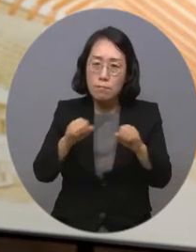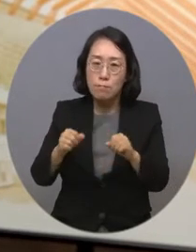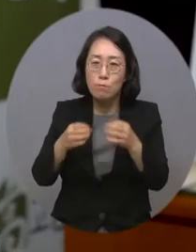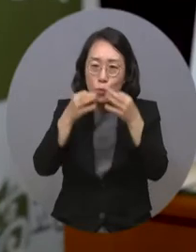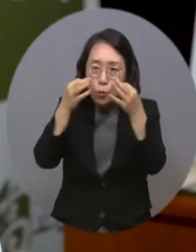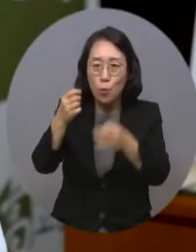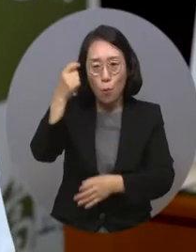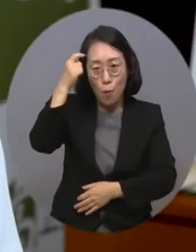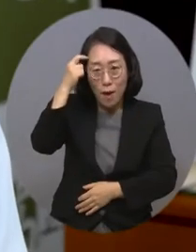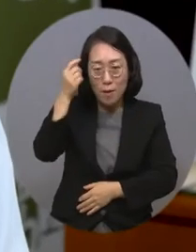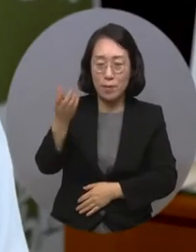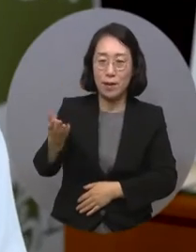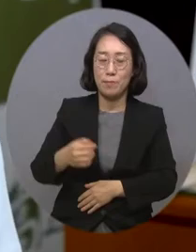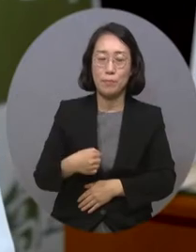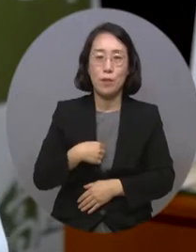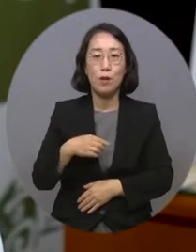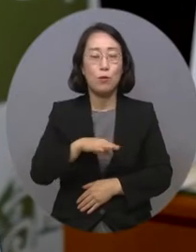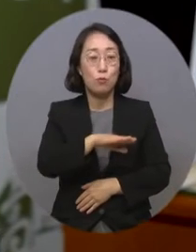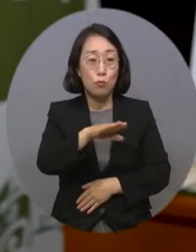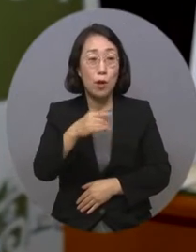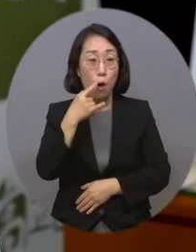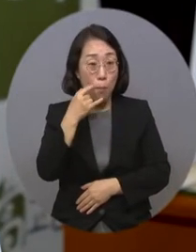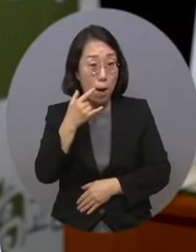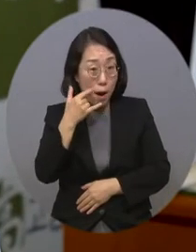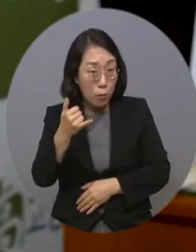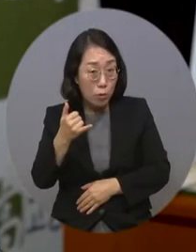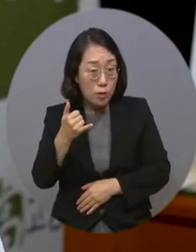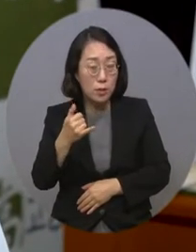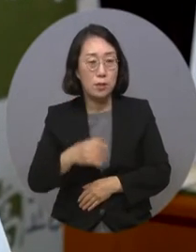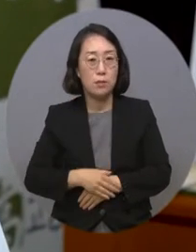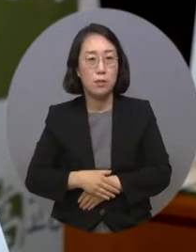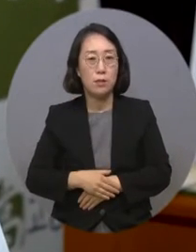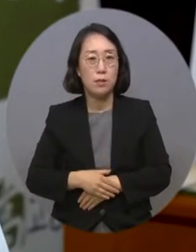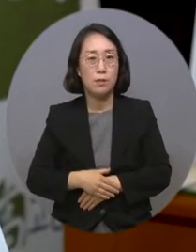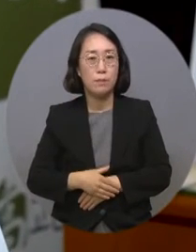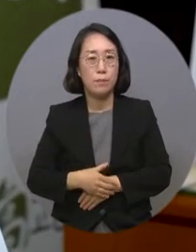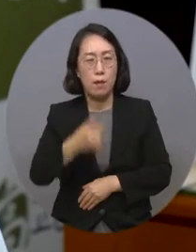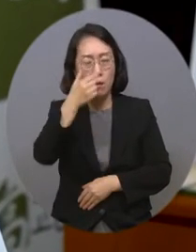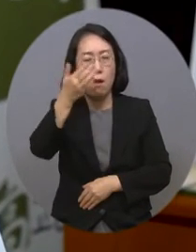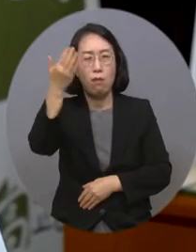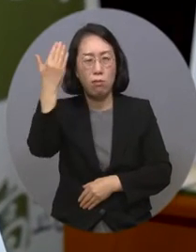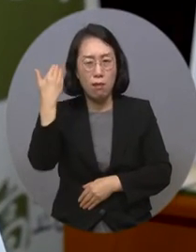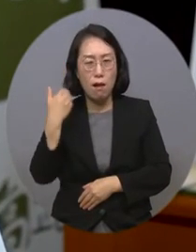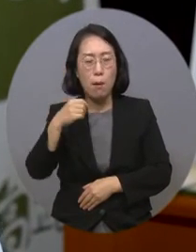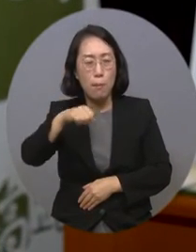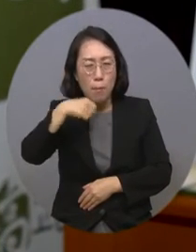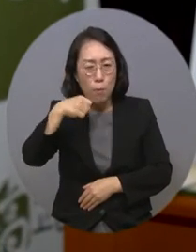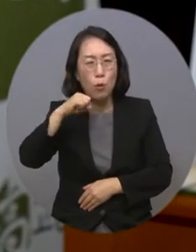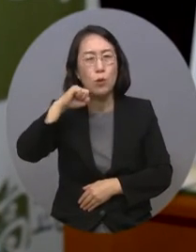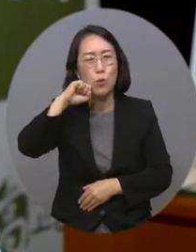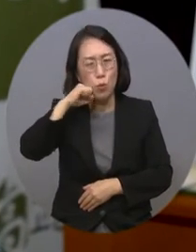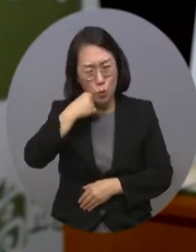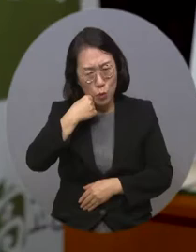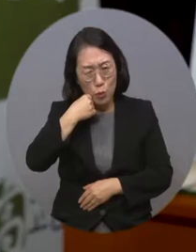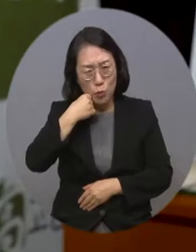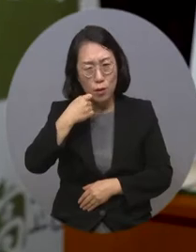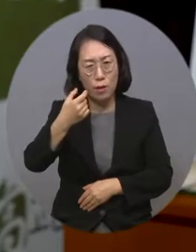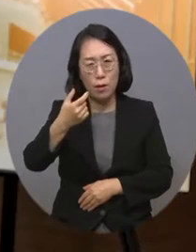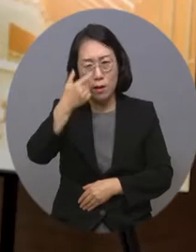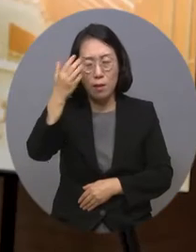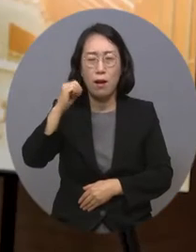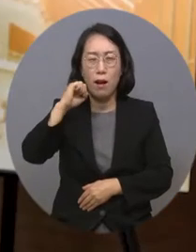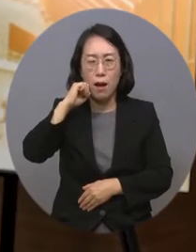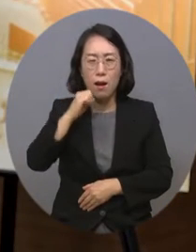네. 결국 우리 어머니 아버지 세대가 네. 이제 밥 먹는 것도 힘들었던 가장 가난한